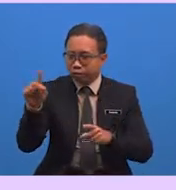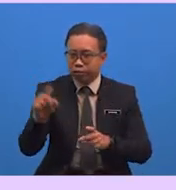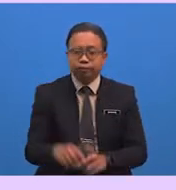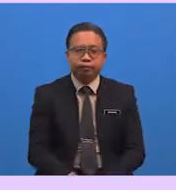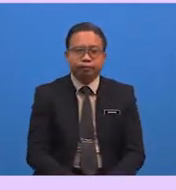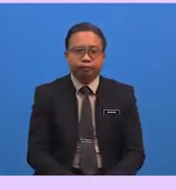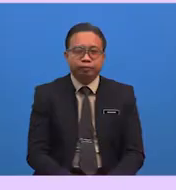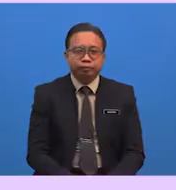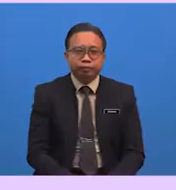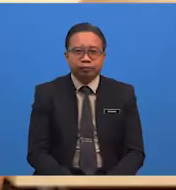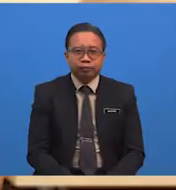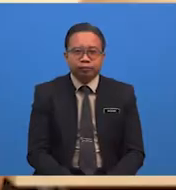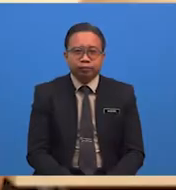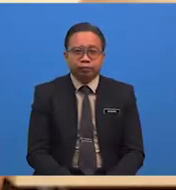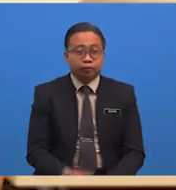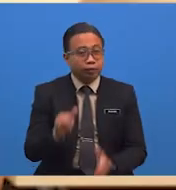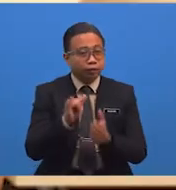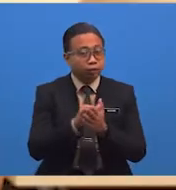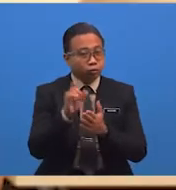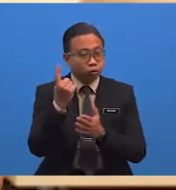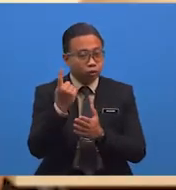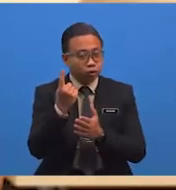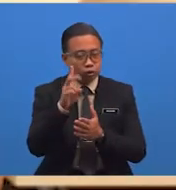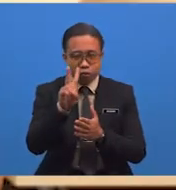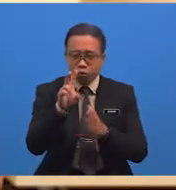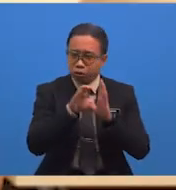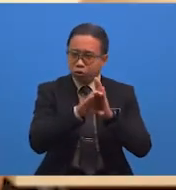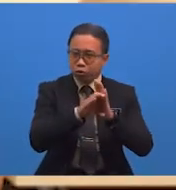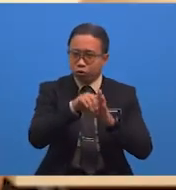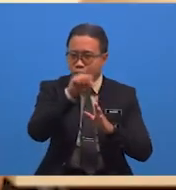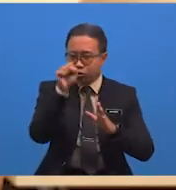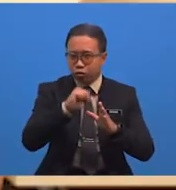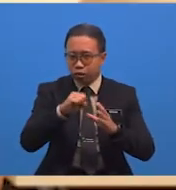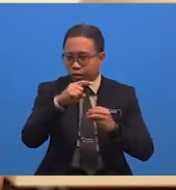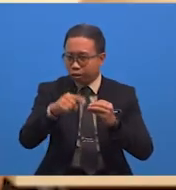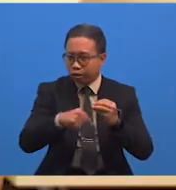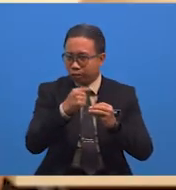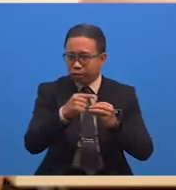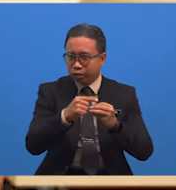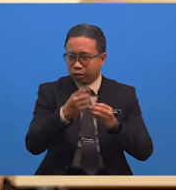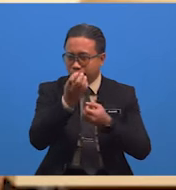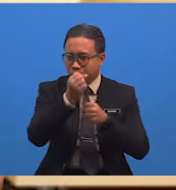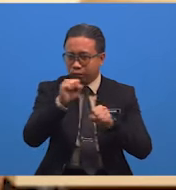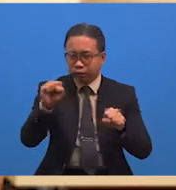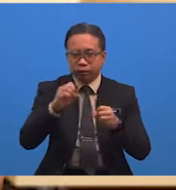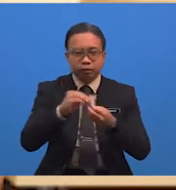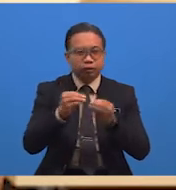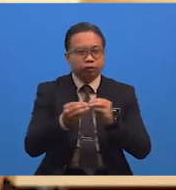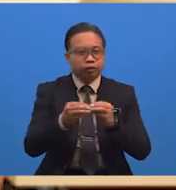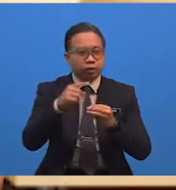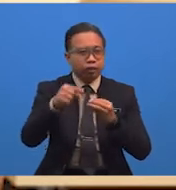135 darjah. Demikian tadi dua contoh soalan melibatkan penyelesaian